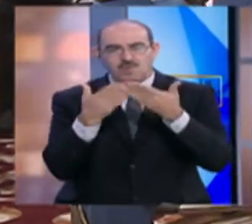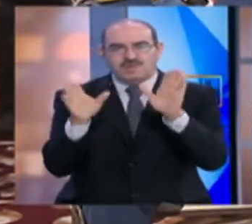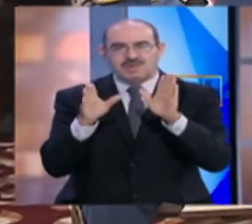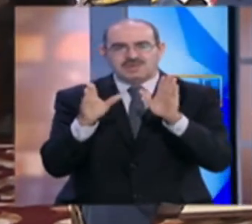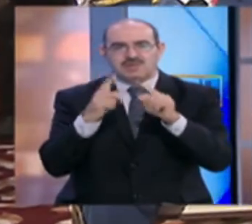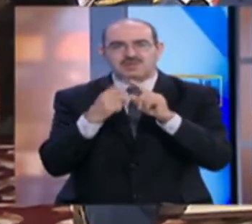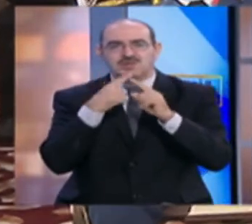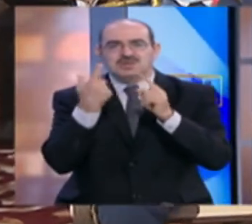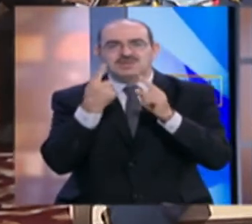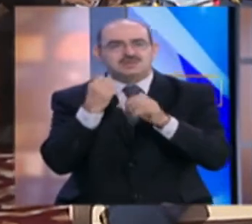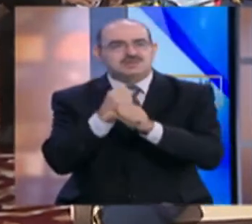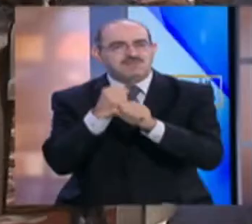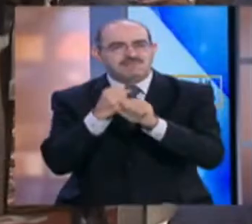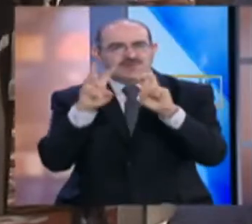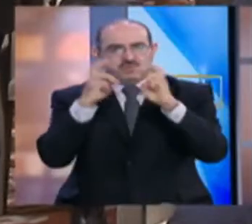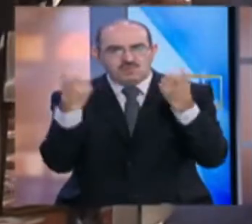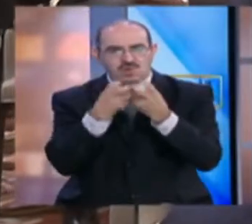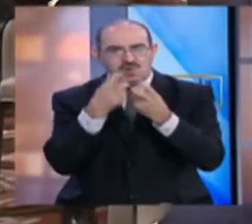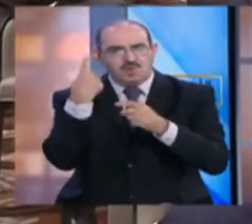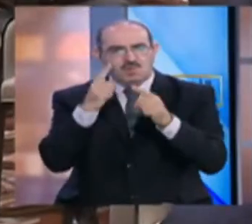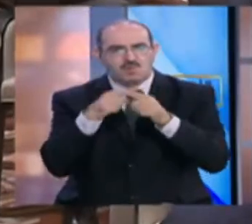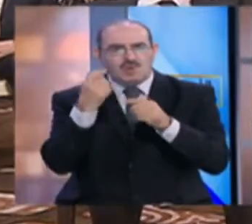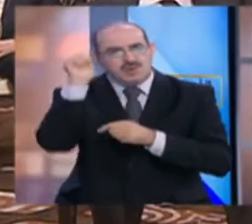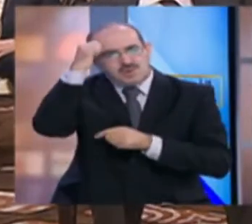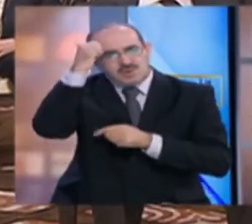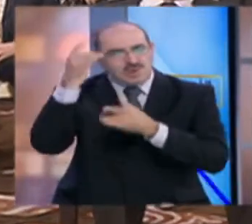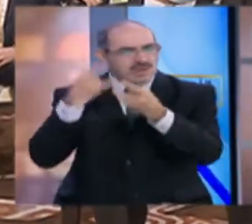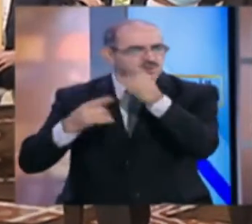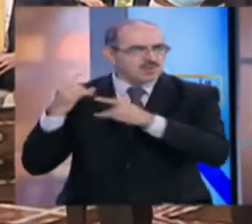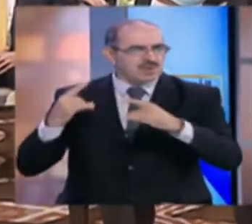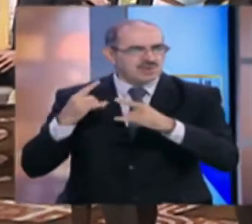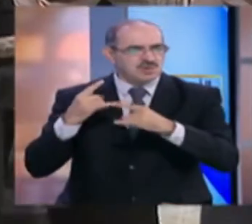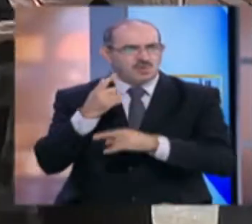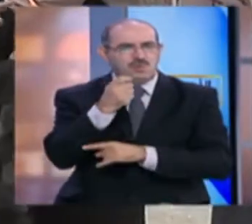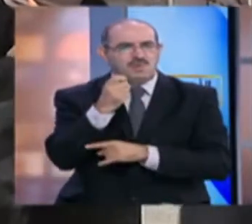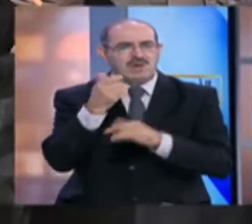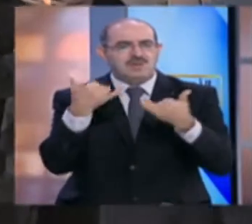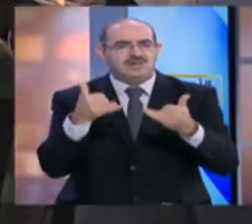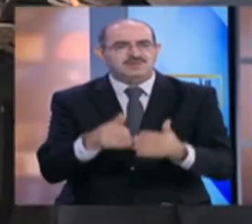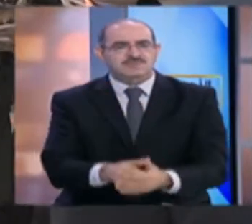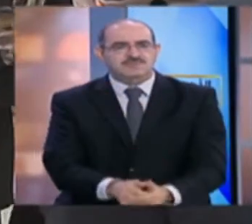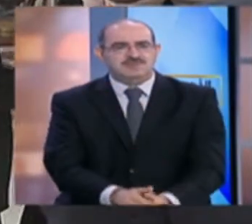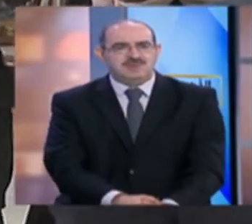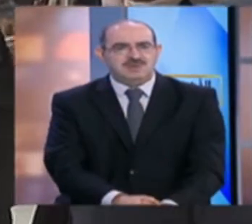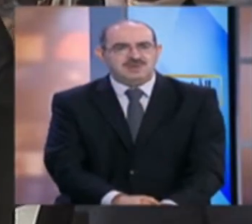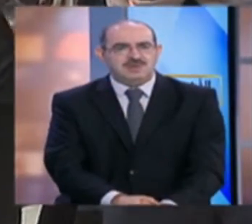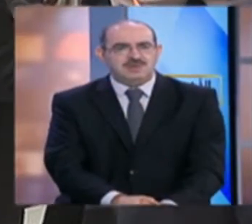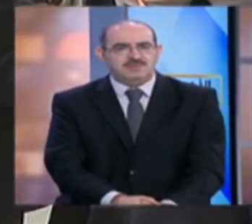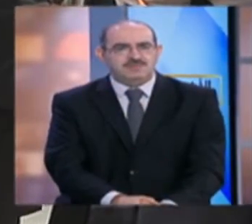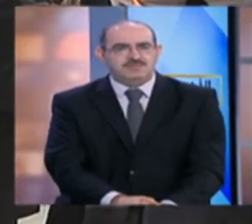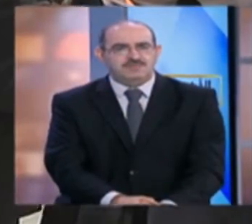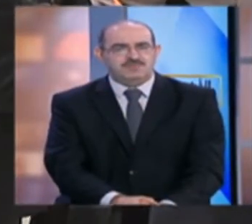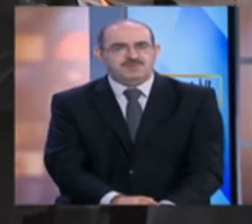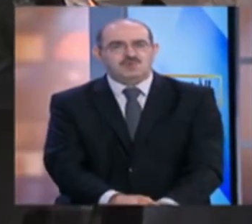أشغال الملتقى الدولي الرابع حول الموروث العثماني بالجزائر. العلاقات بين الجزائر